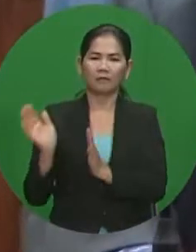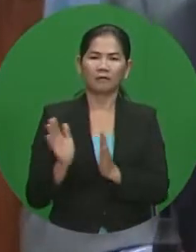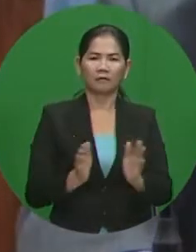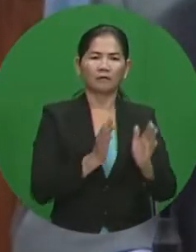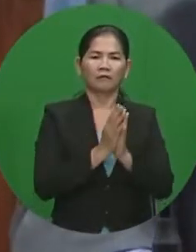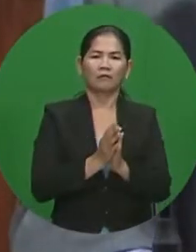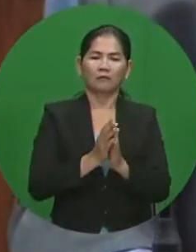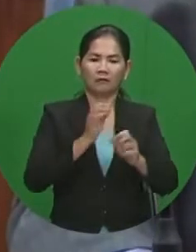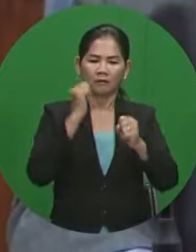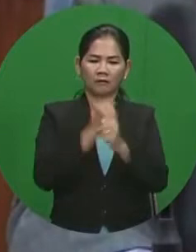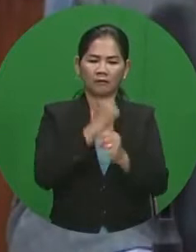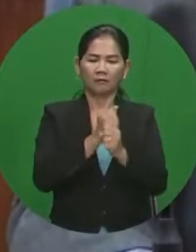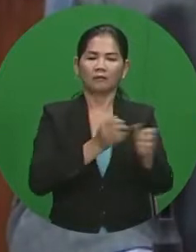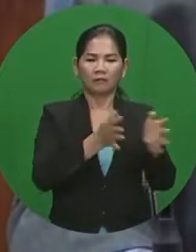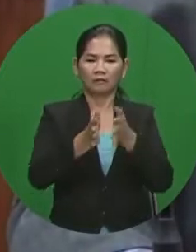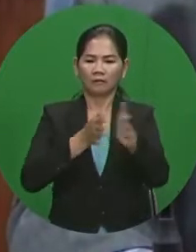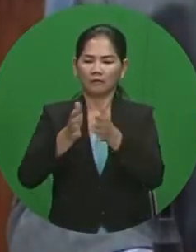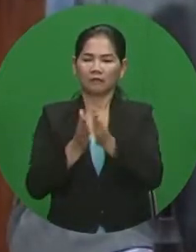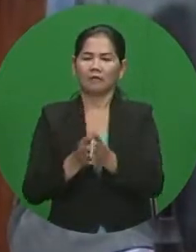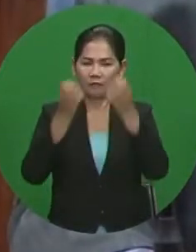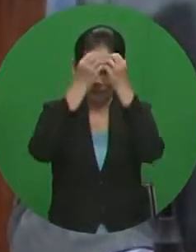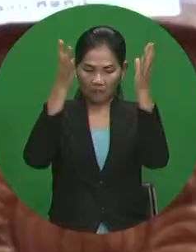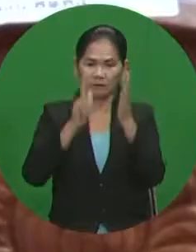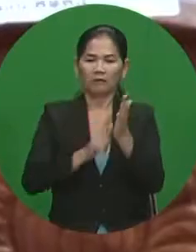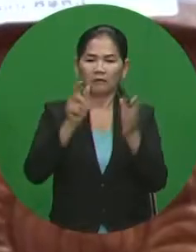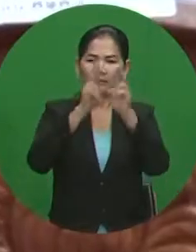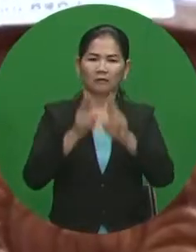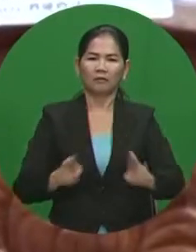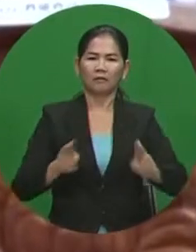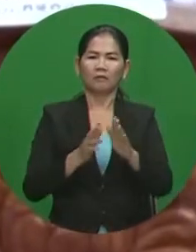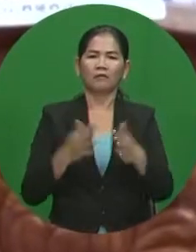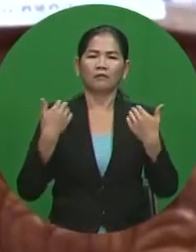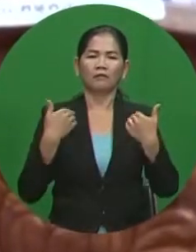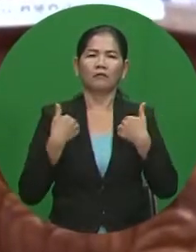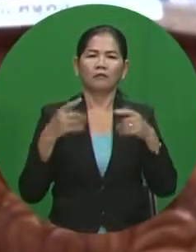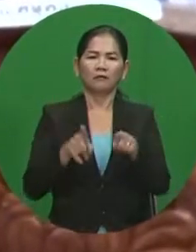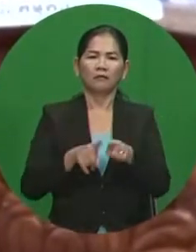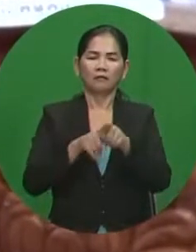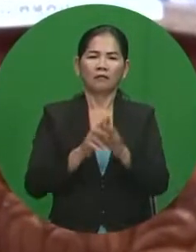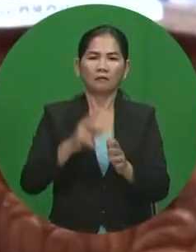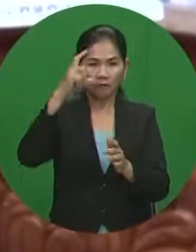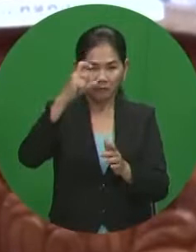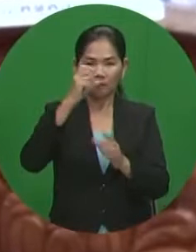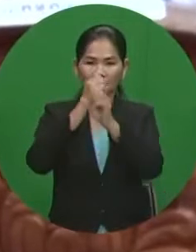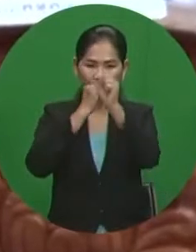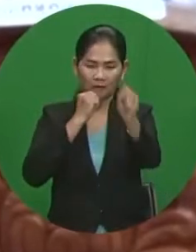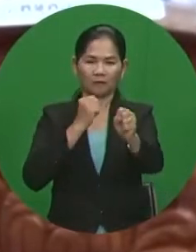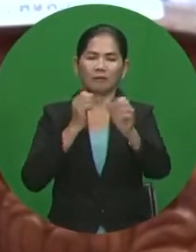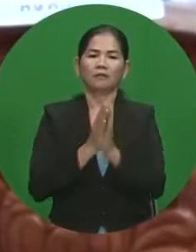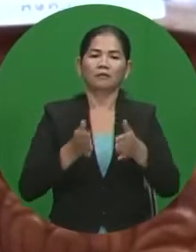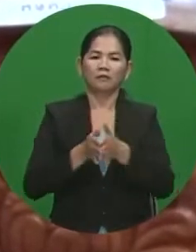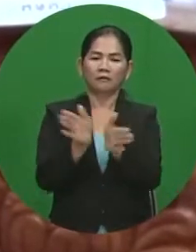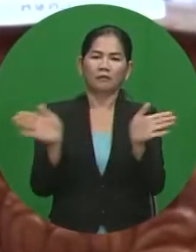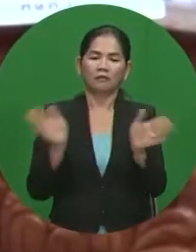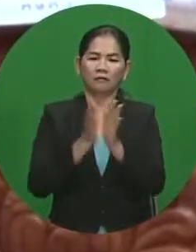ក្នុងកិច្ចការងារសម្របសម្រួលជាមួយអ្នកសារព័ត៌មានជាតិនិងអន្តរជាតិក៏ដូចជាការថតផ្សព្វផ្សាយឲ្យបានទូលំទូ